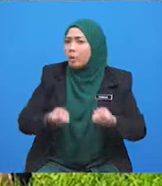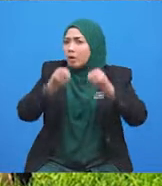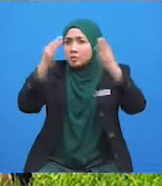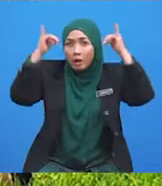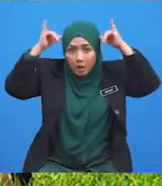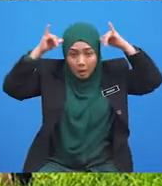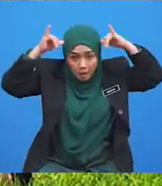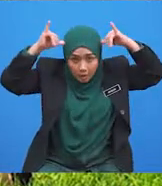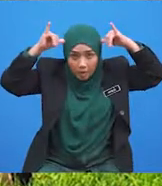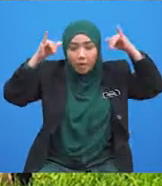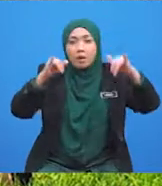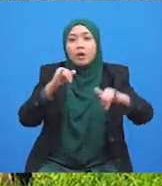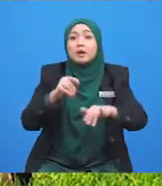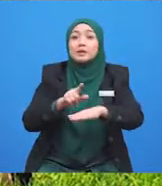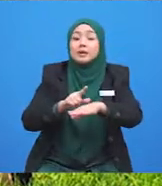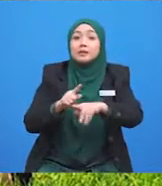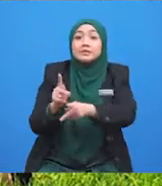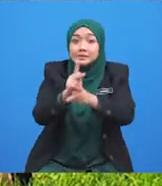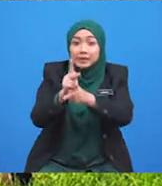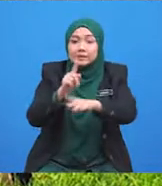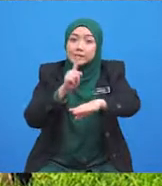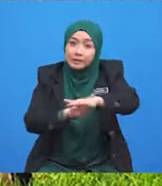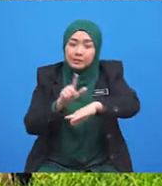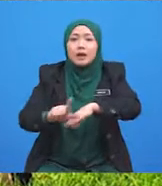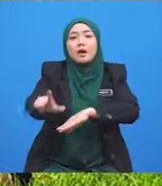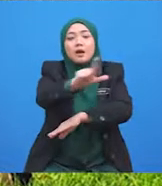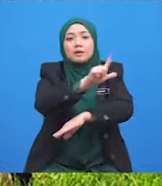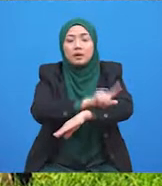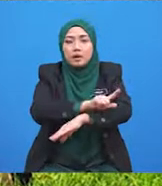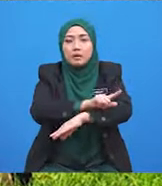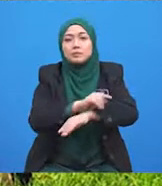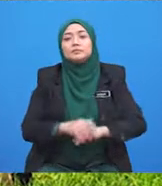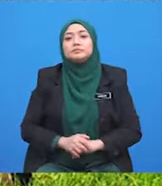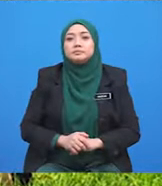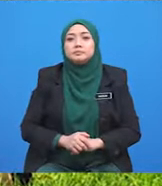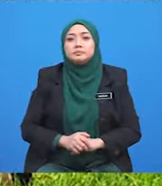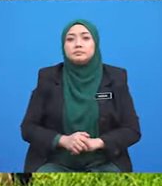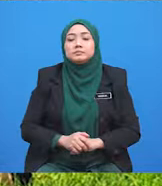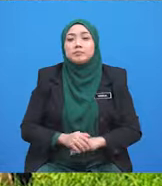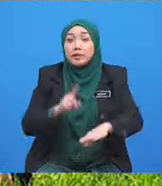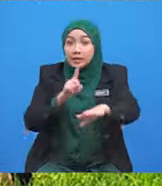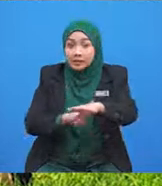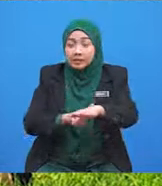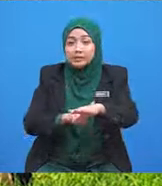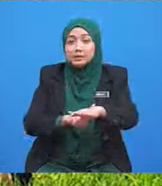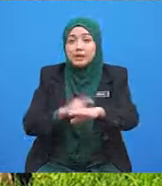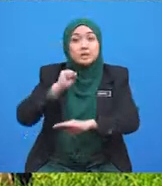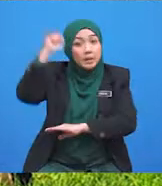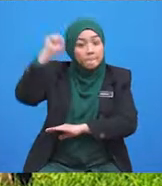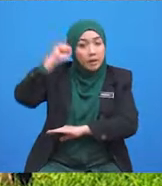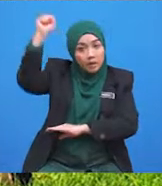lembu di situ. Itu sebenarnya penternakan lembu secara komersial yang dilakukan di Kundasan Sabah,